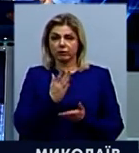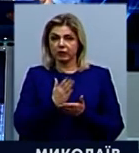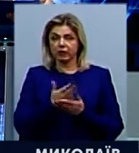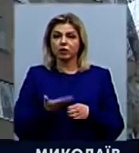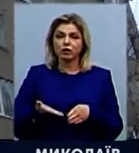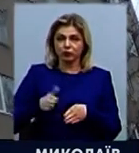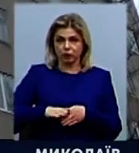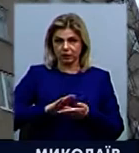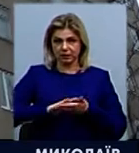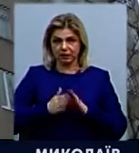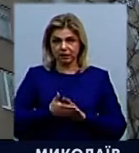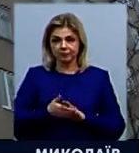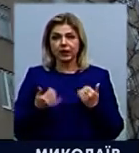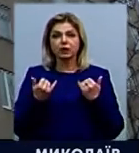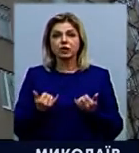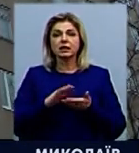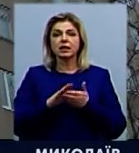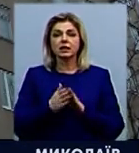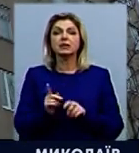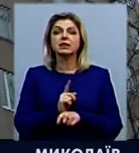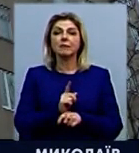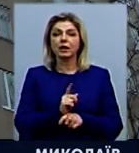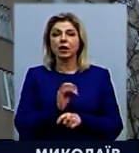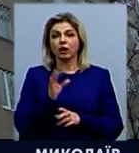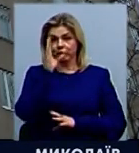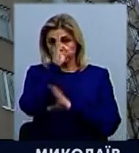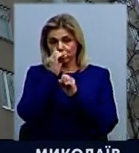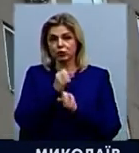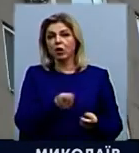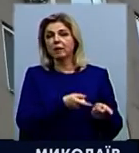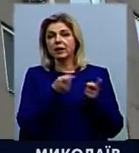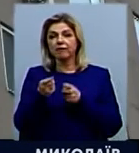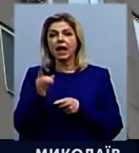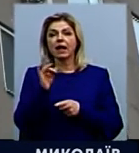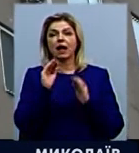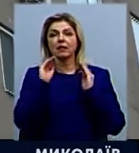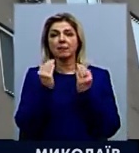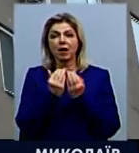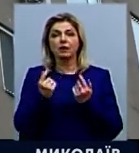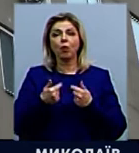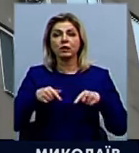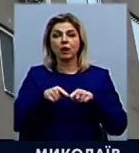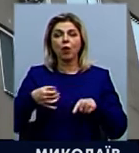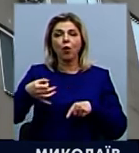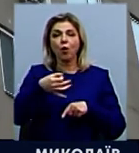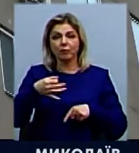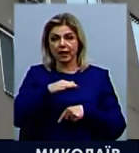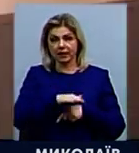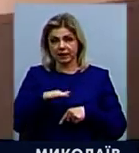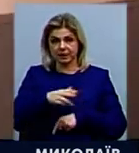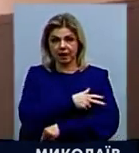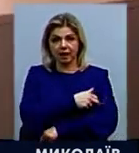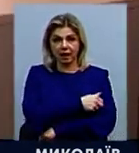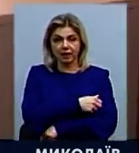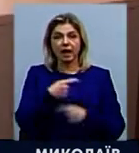стані. Зараз стан дитини стабілізовано, і вночі її доставили до реанімаційного відділення обласної клінічної дитячої лікарні.